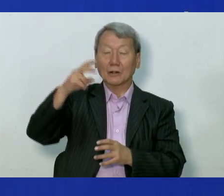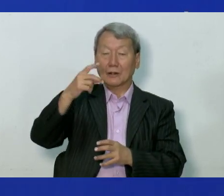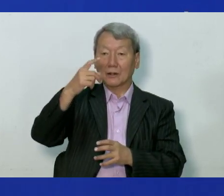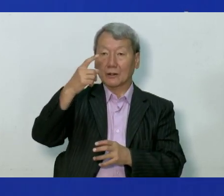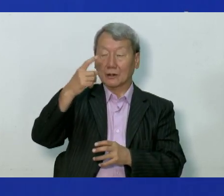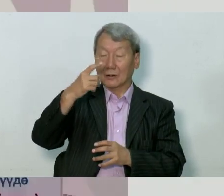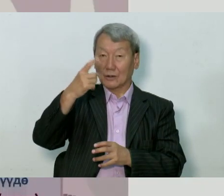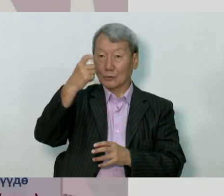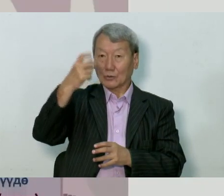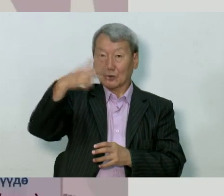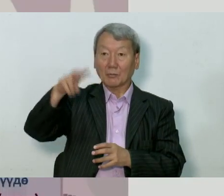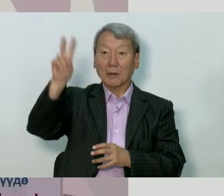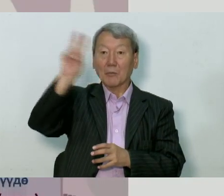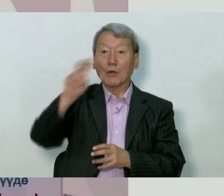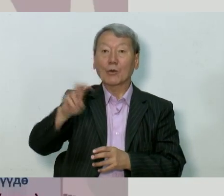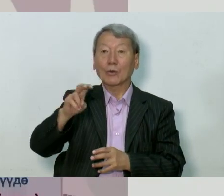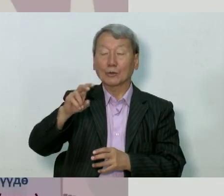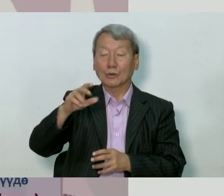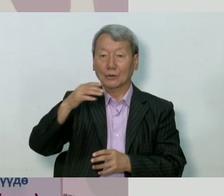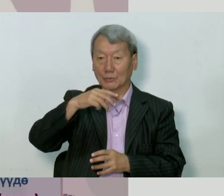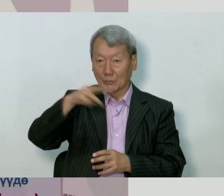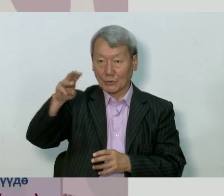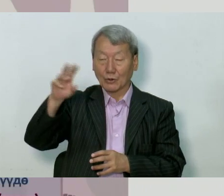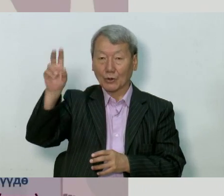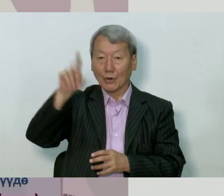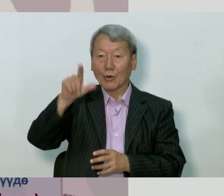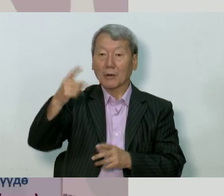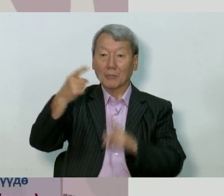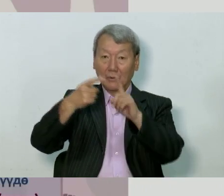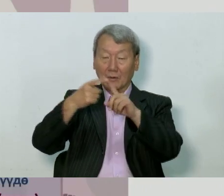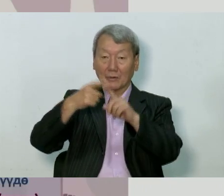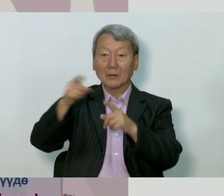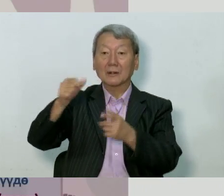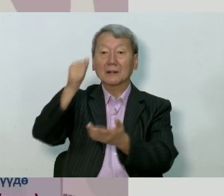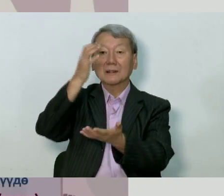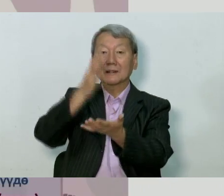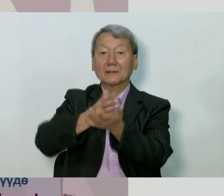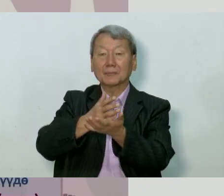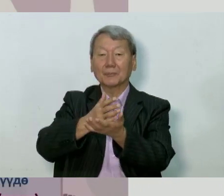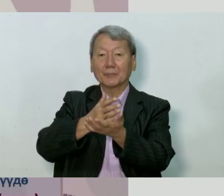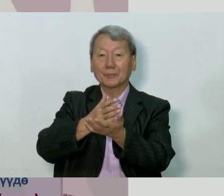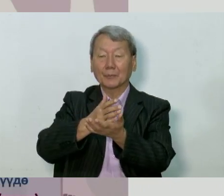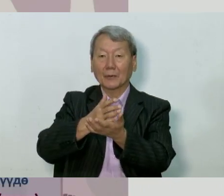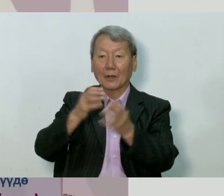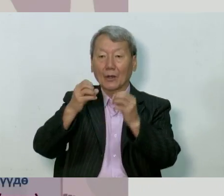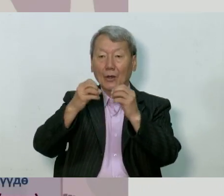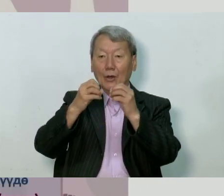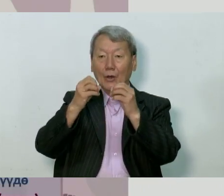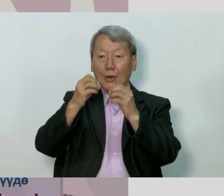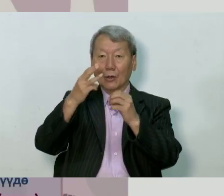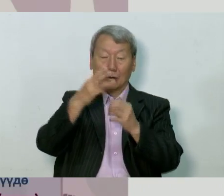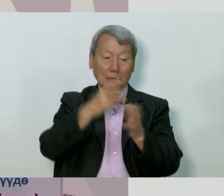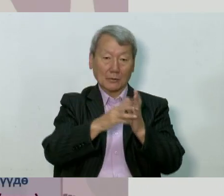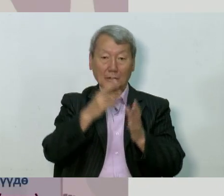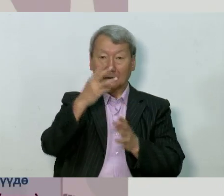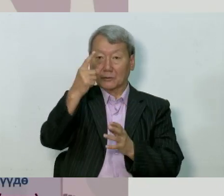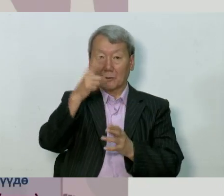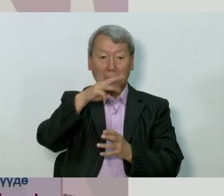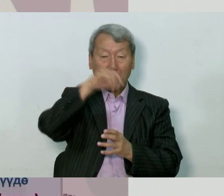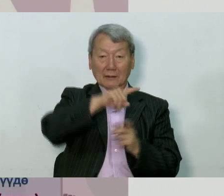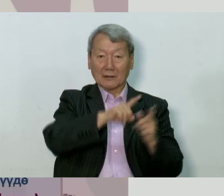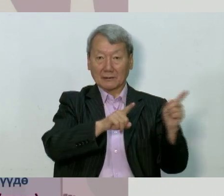120,8 миллион АКШ доллары өлчөмүндөгү биринчи транш борбордук казыналыктын эсебине 31 мартында келип